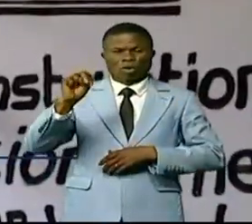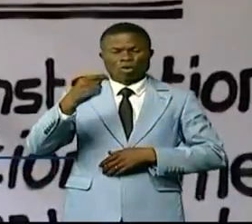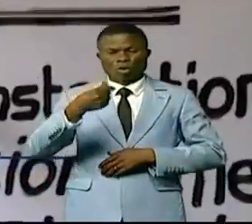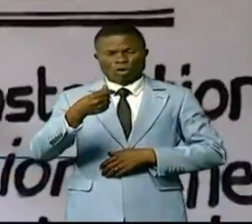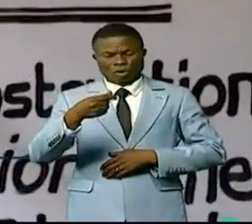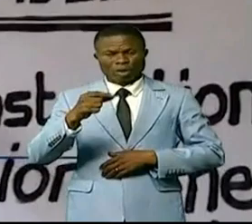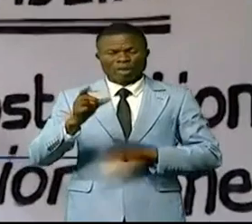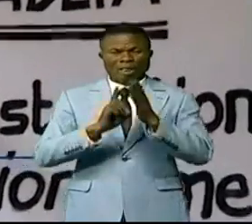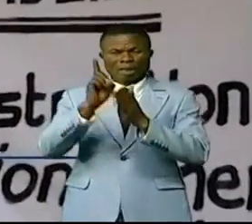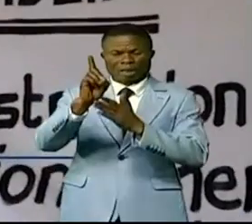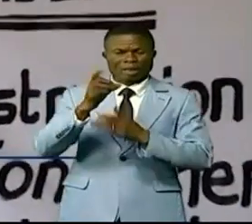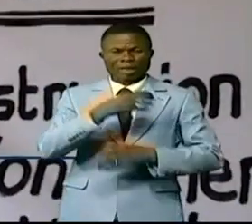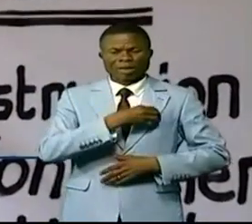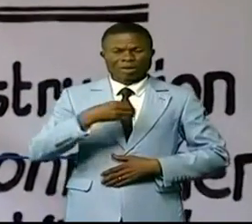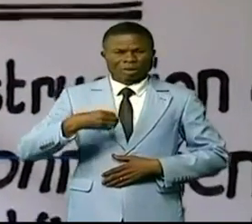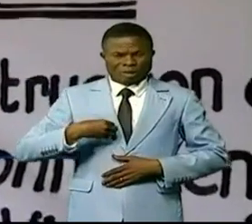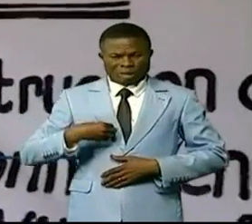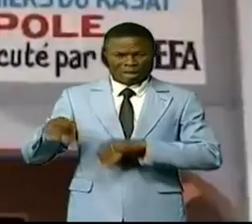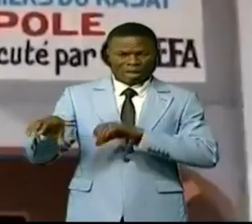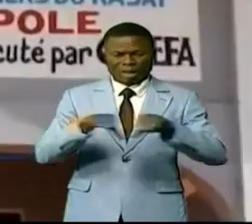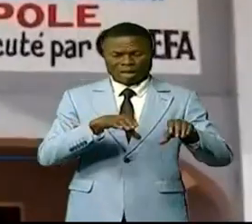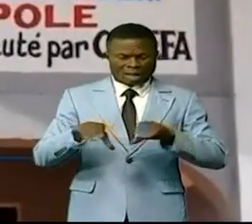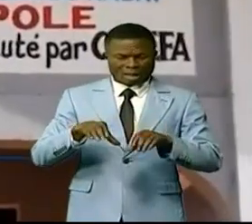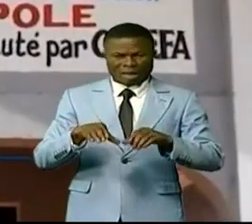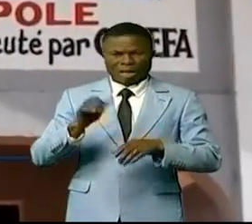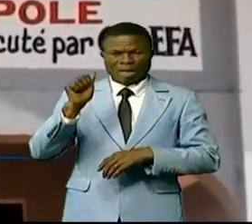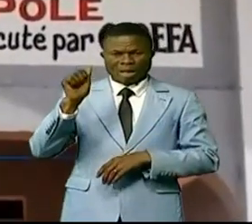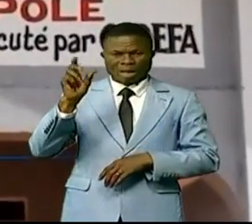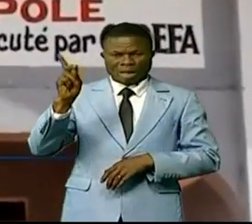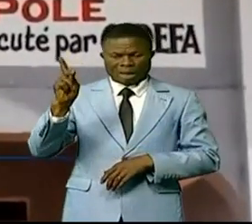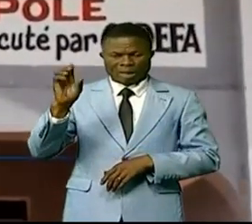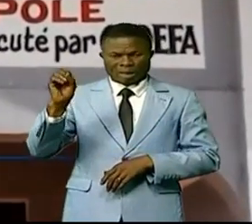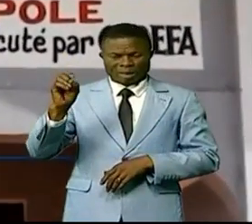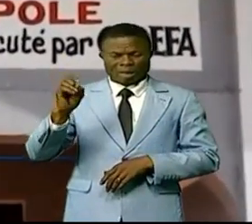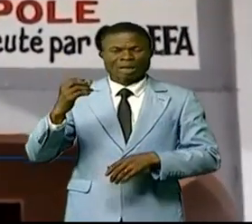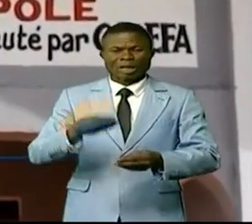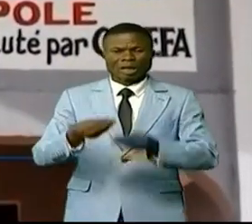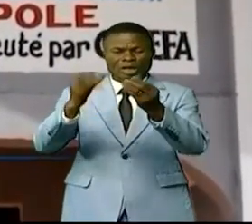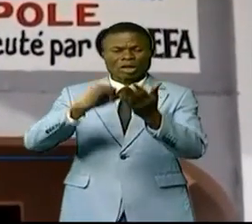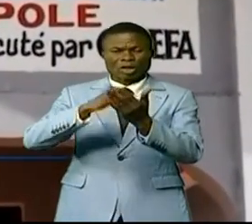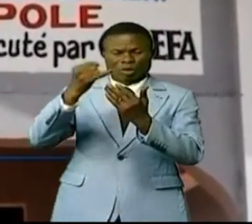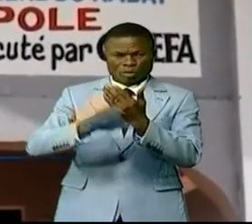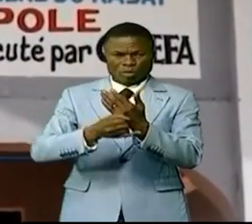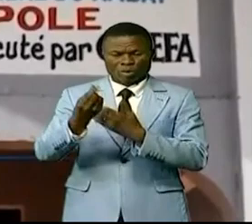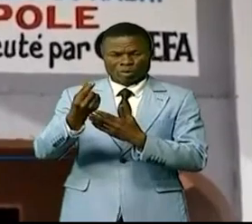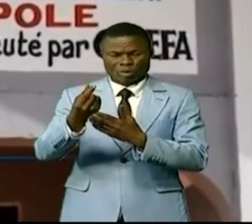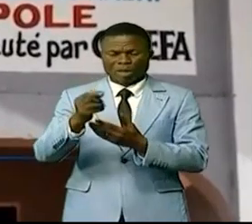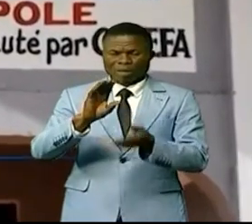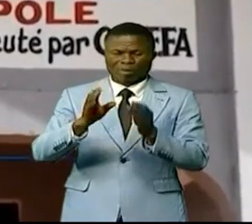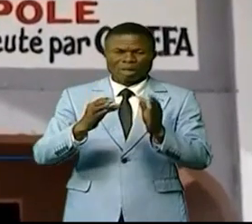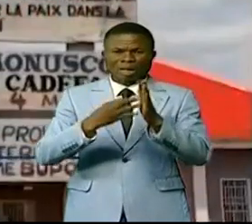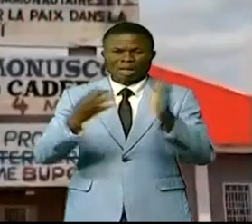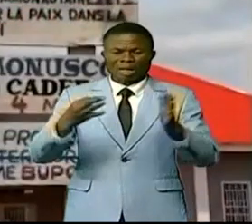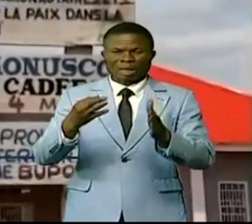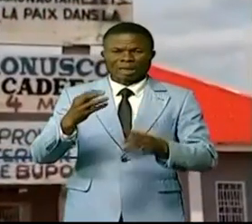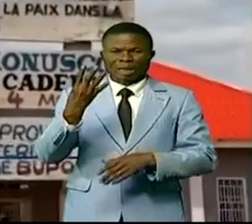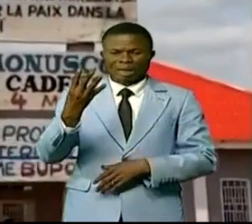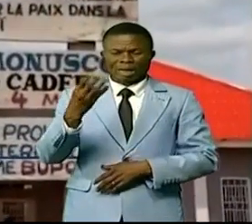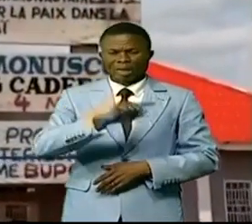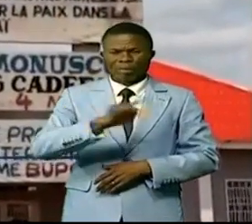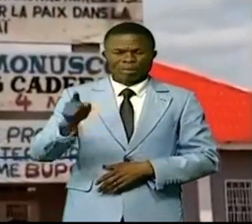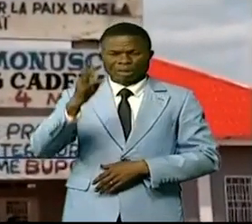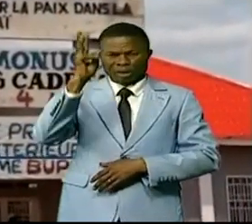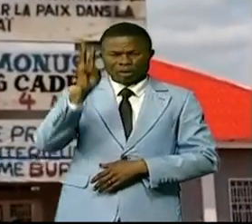au développement de la femme en action CADEFA qui a exécuté ce projet financé à la hauteur de 84